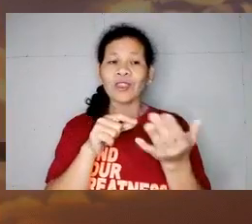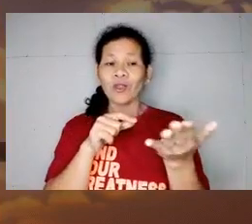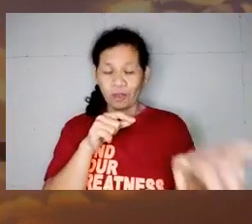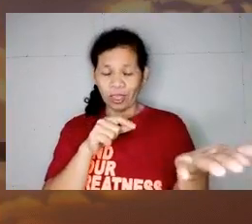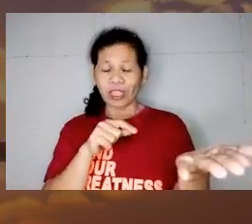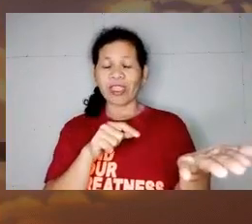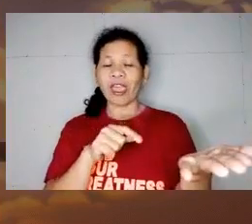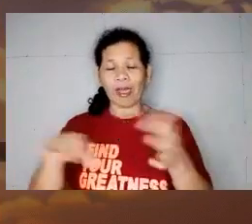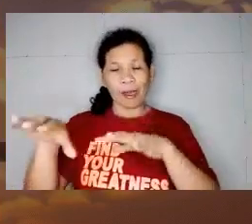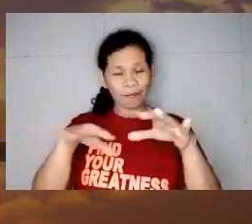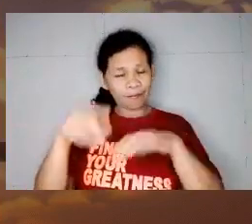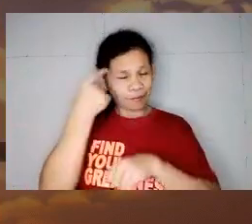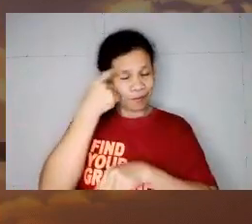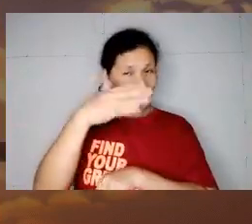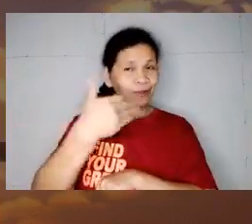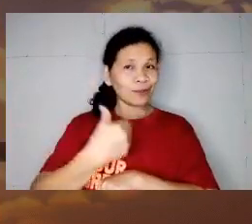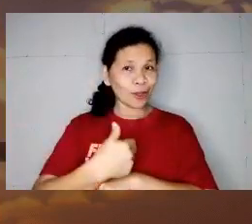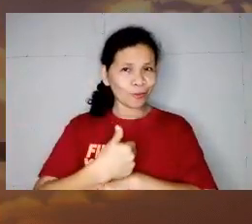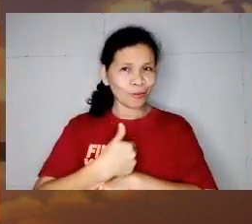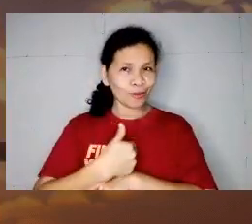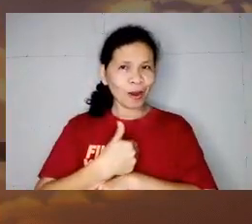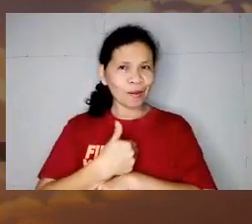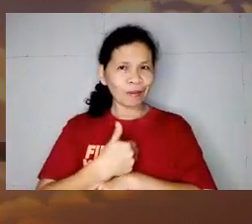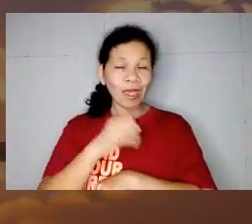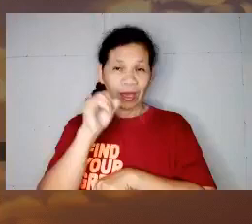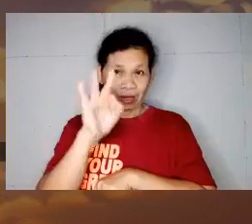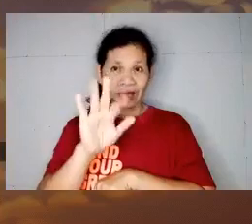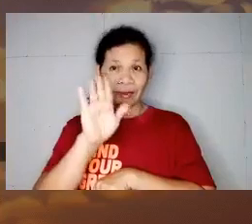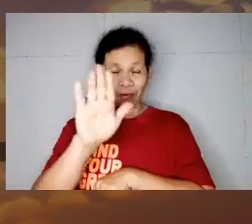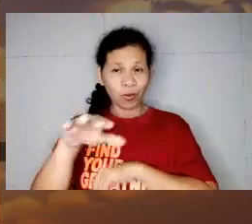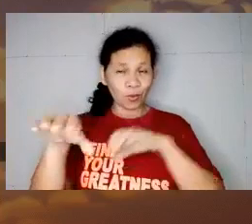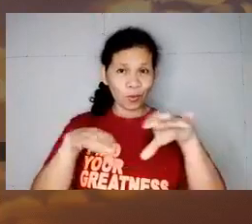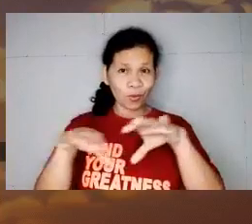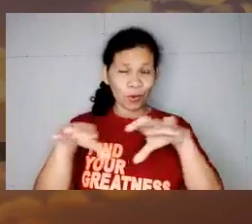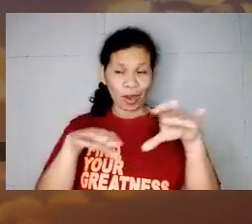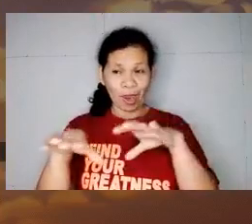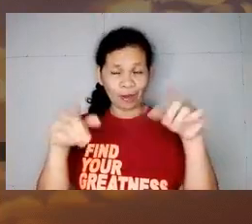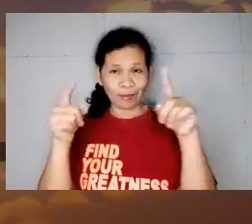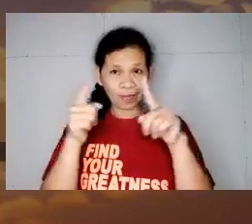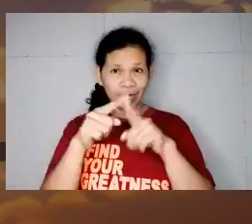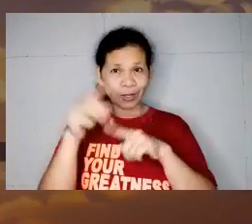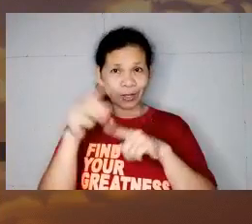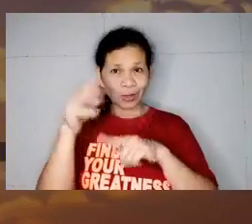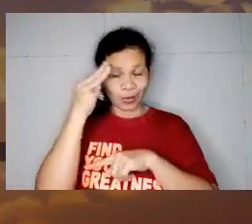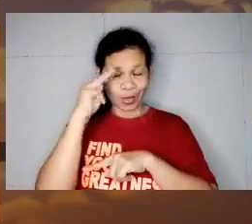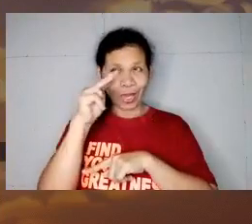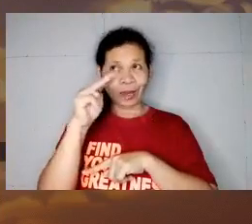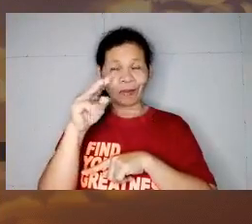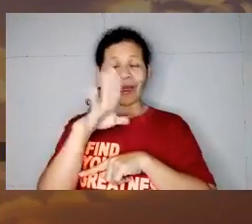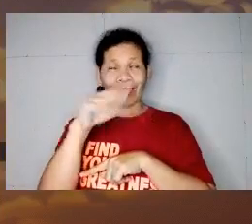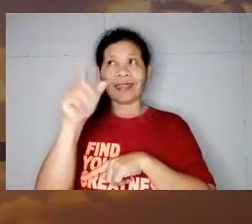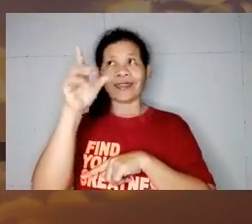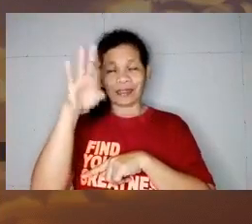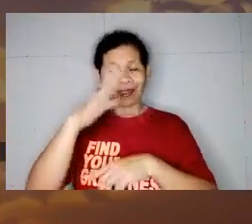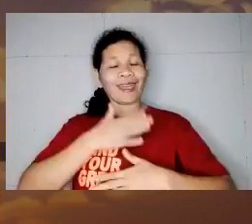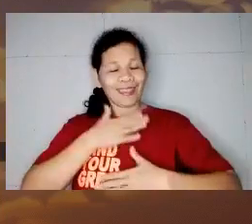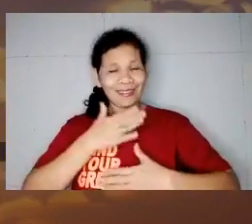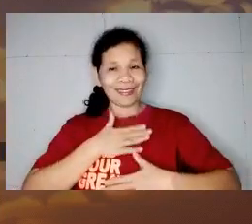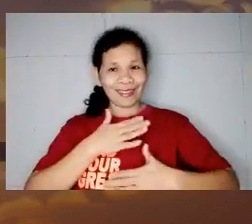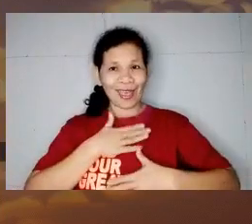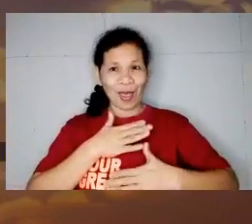sa akin. Pag ginawa mo para sa kanya at natuwa ang Panginoon, it's the words of approval na meron